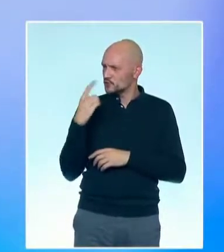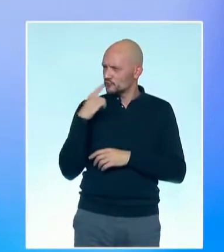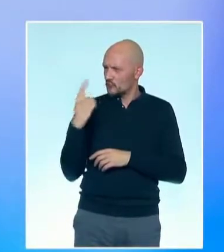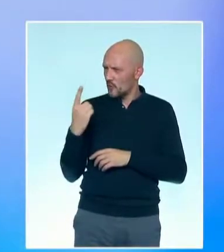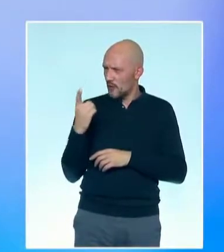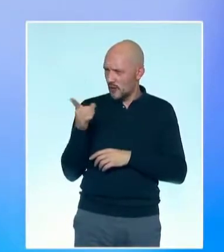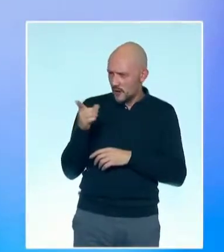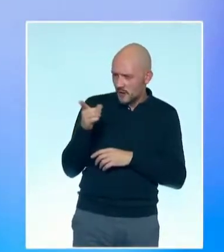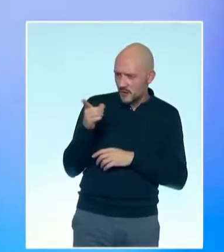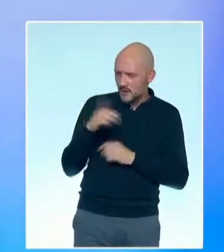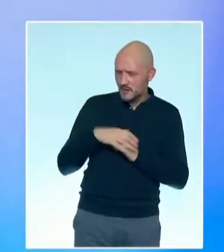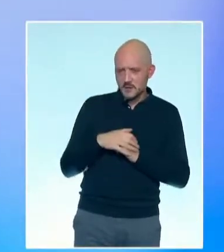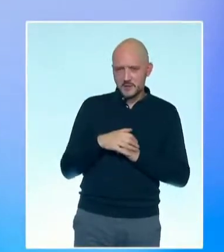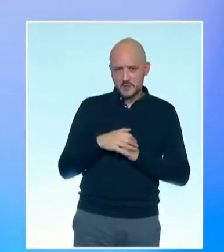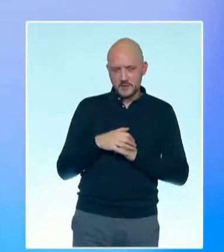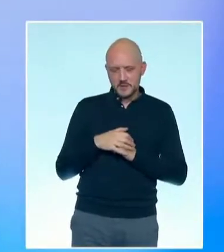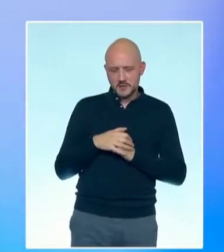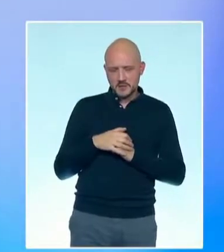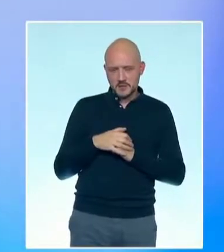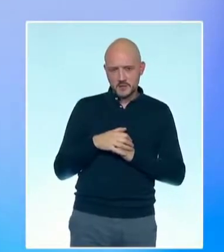nom?